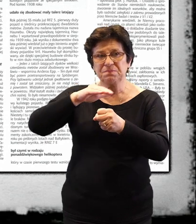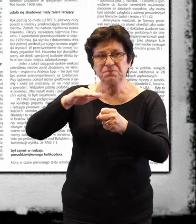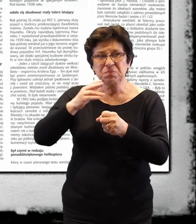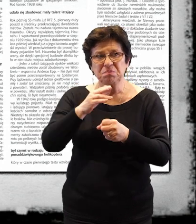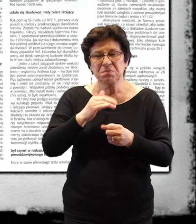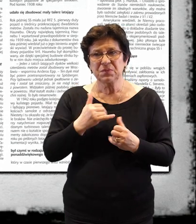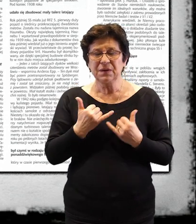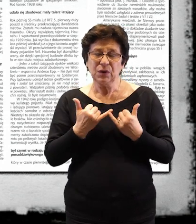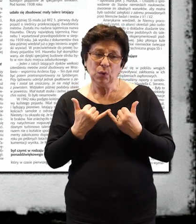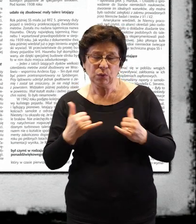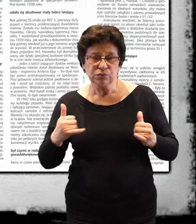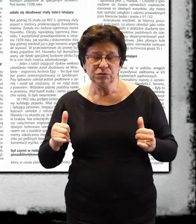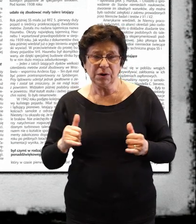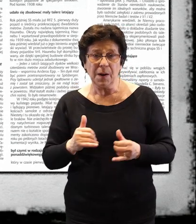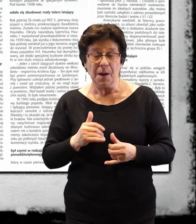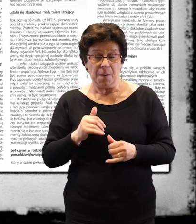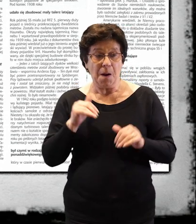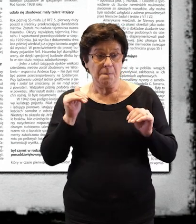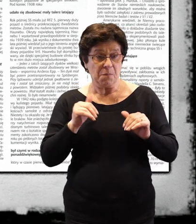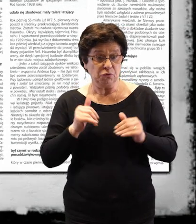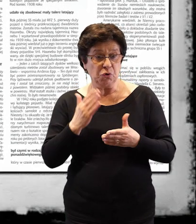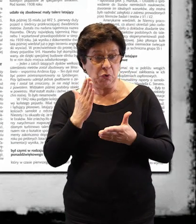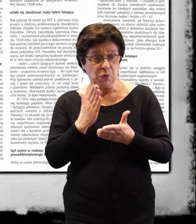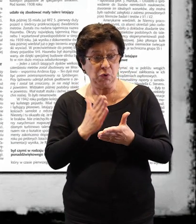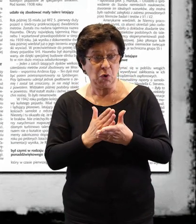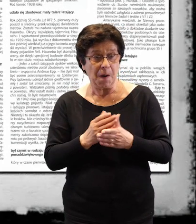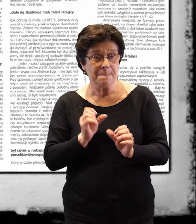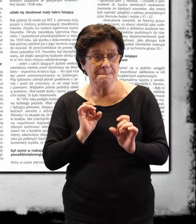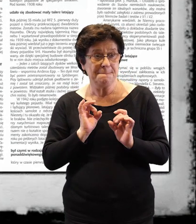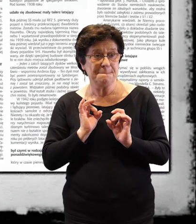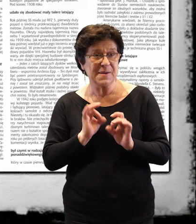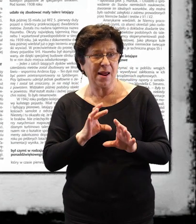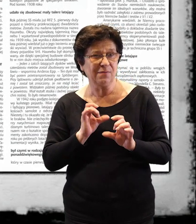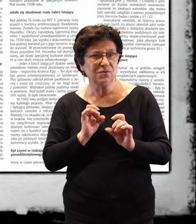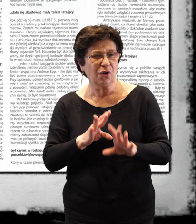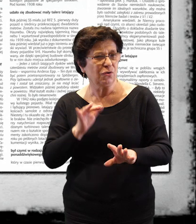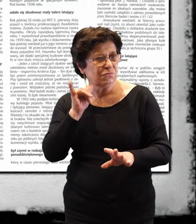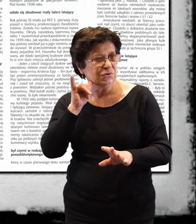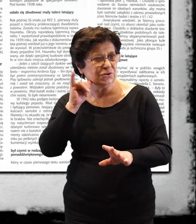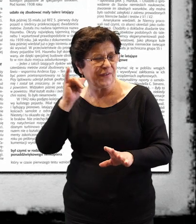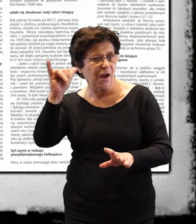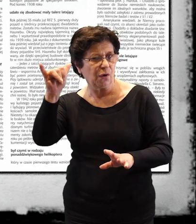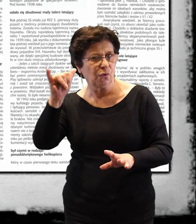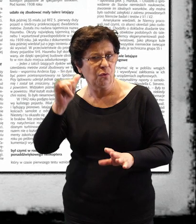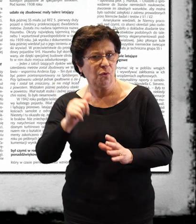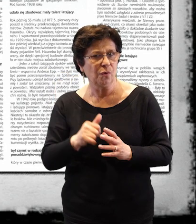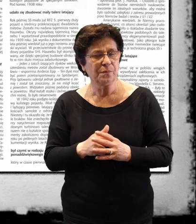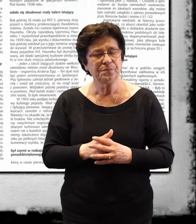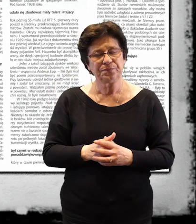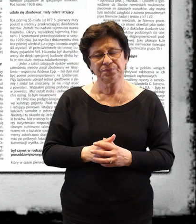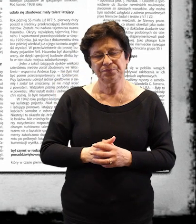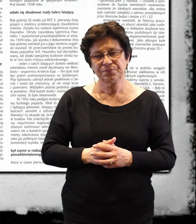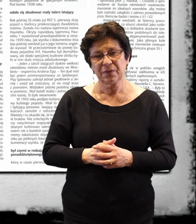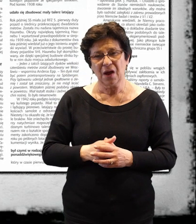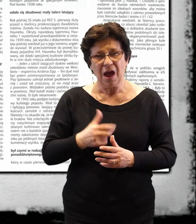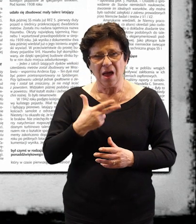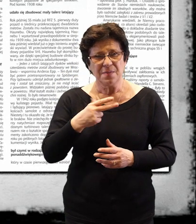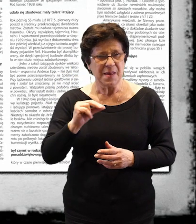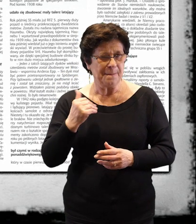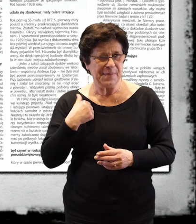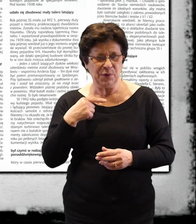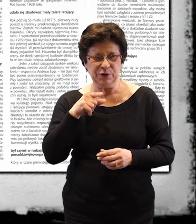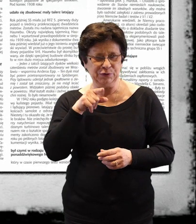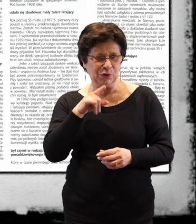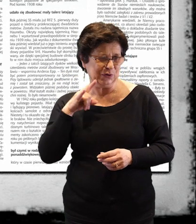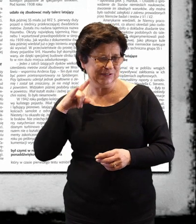które mogły już wtedy pokonywać prędkość dźwięku, które miały niezwykły kształt. Jak na samoloty, bo one